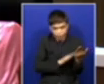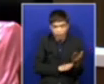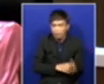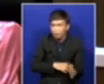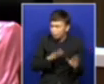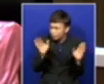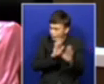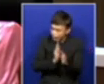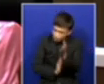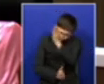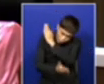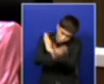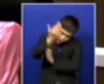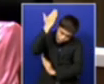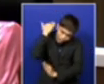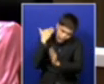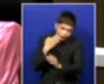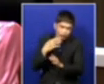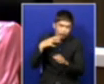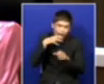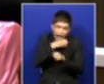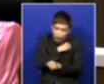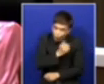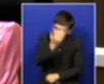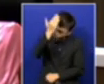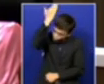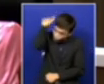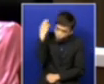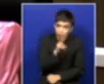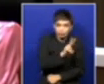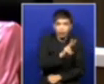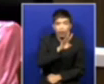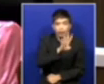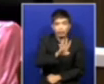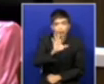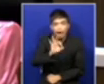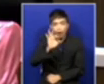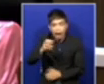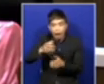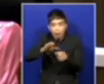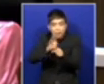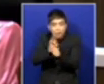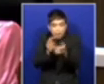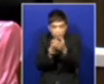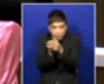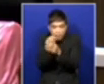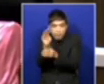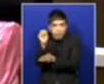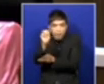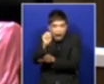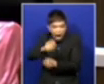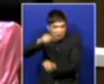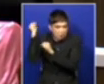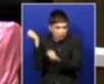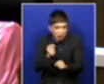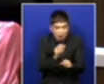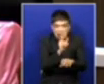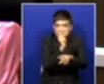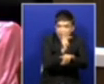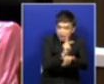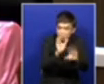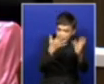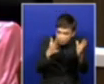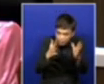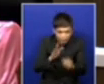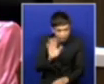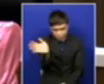ค2499อัตภานครองเมืองถือไม้คุมแฝกไล่ตีกันโทรศัพท์ไม่มีระบบเน็ตไม่เจอไม่ใช่นะ